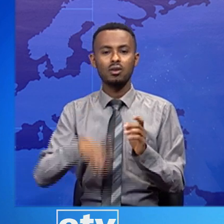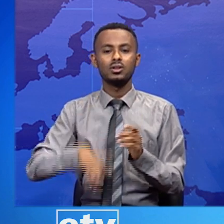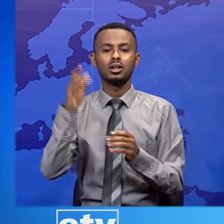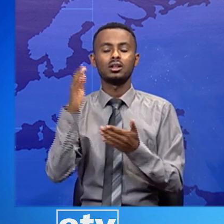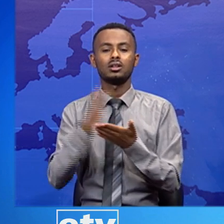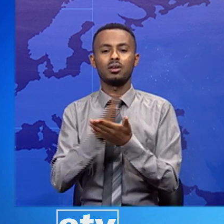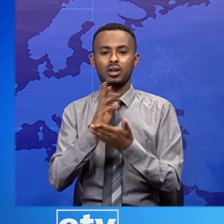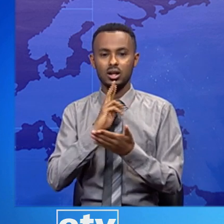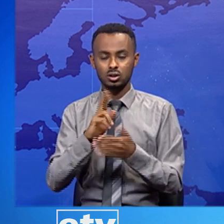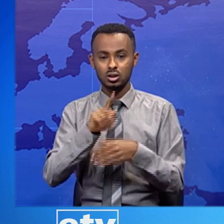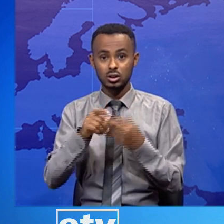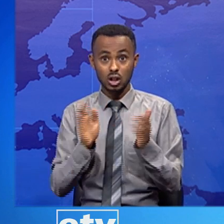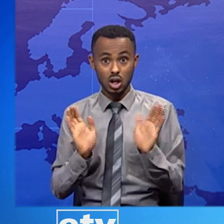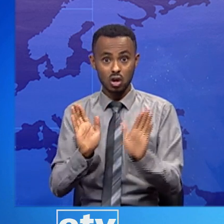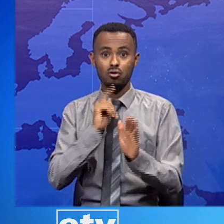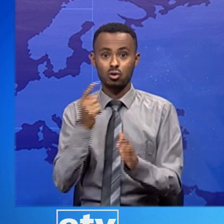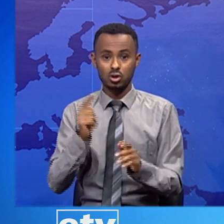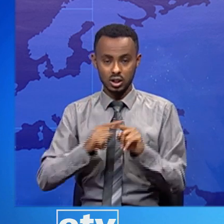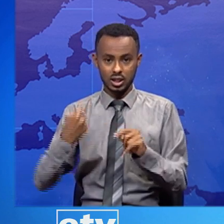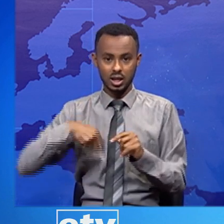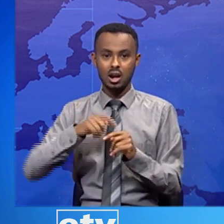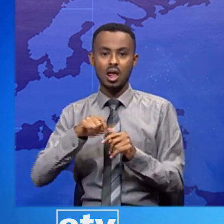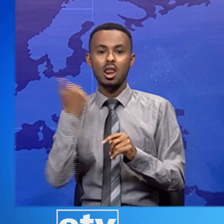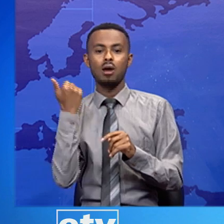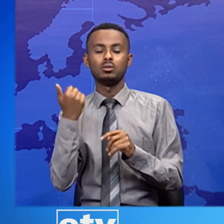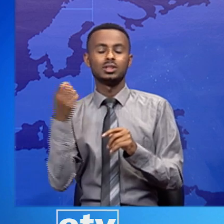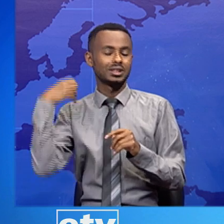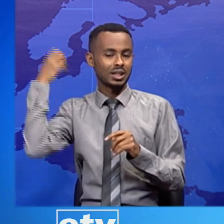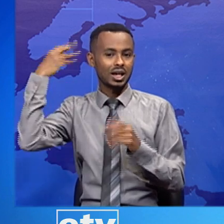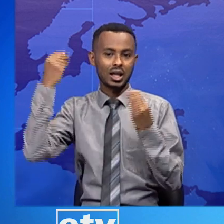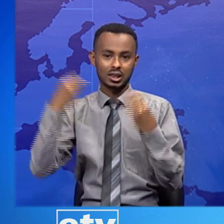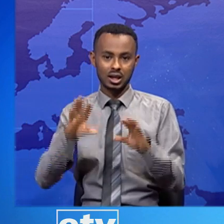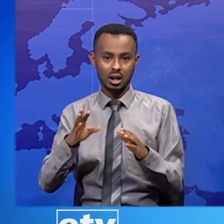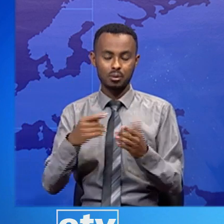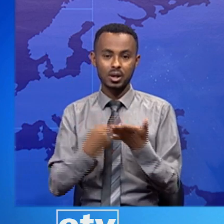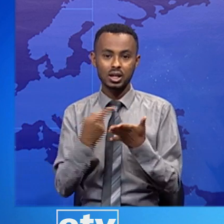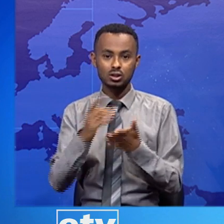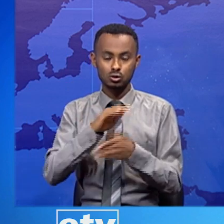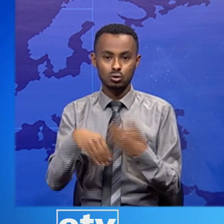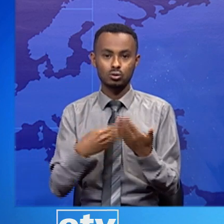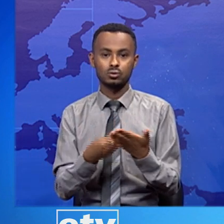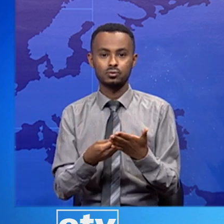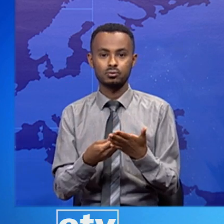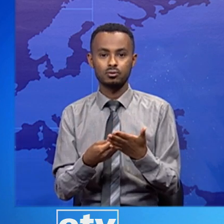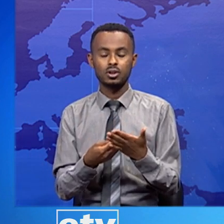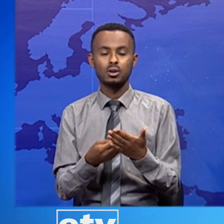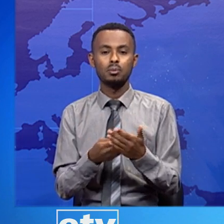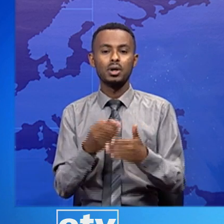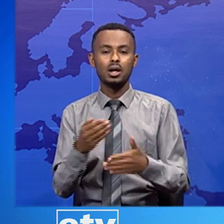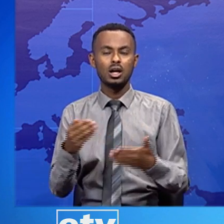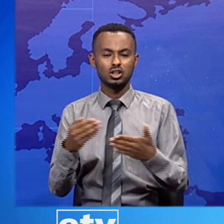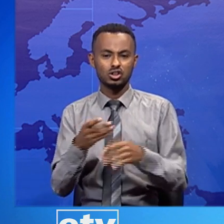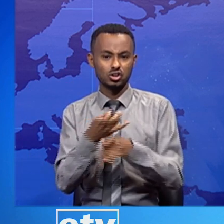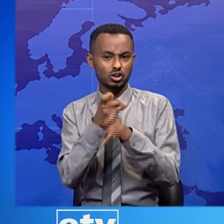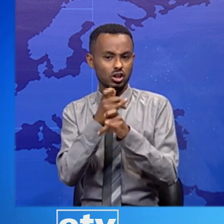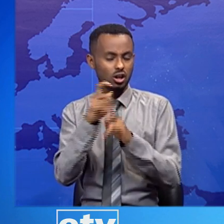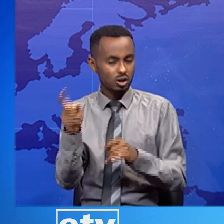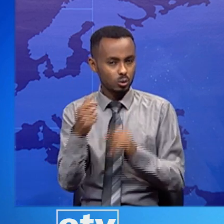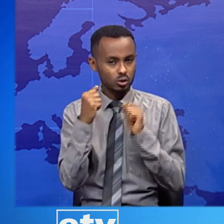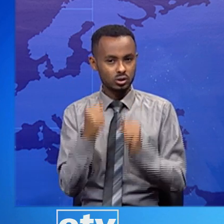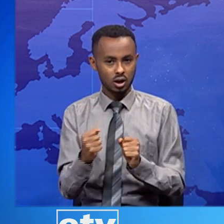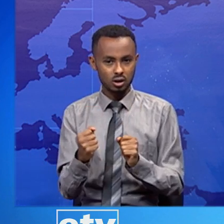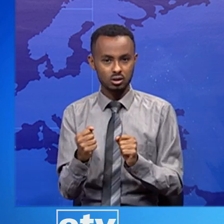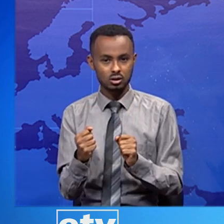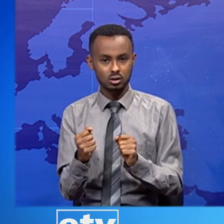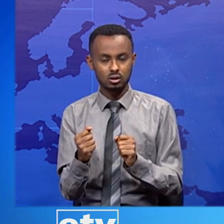በሙዚቃው ከፍተኛ ተሳታፊ ናቸው። ስለገፉ ነው ግንኛ ሌላም ጸጋ ቀርቶብናልስ በእነዚህ በመንደስ ነው ሊሆን ይችላል